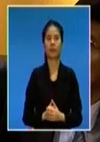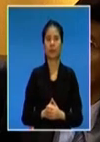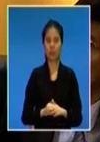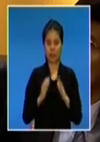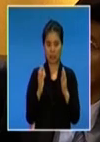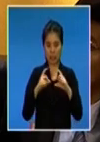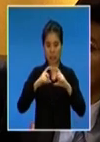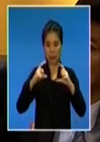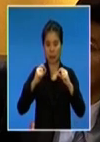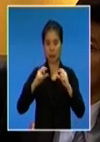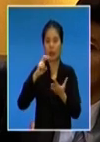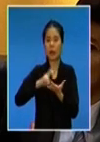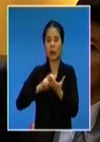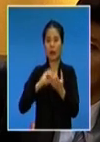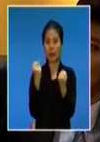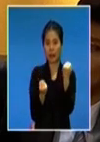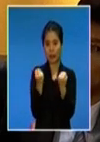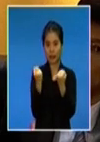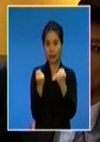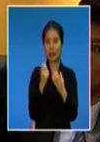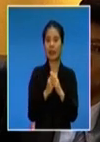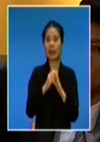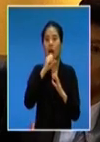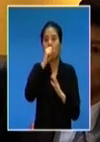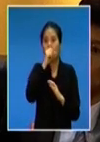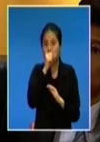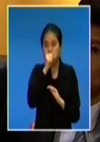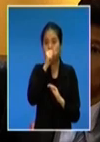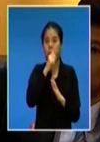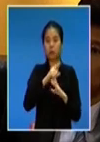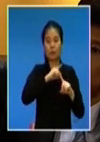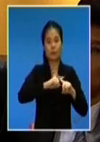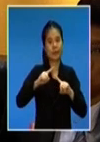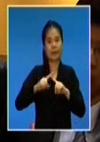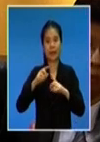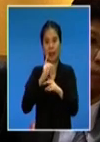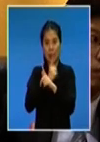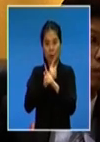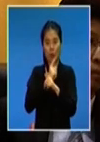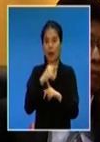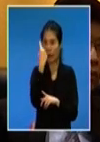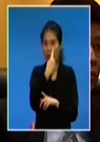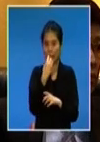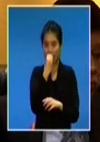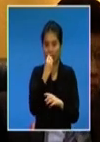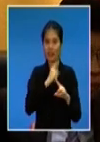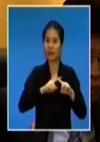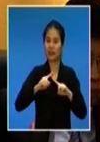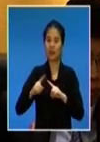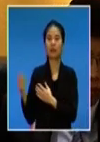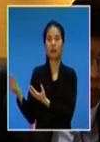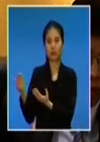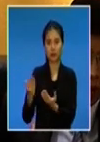ะว่าไม่รู้จะบันทึกที่ไหนรวมทั้งมาซื้อไอ้หลอดเป่าเนี่ยใครจะไปใช้หลอดเก่าได้ตรงนี้สามารถนำมาใช้ได้ตรงนี้เราเชิญท